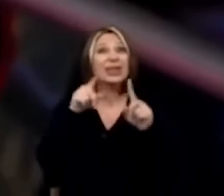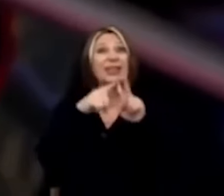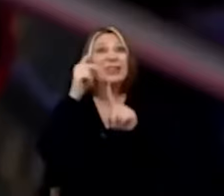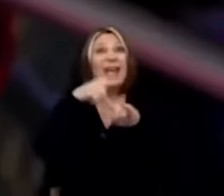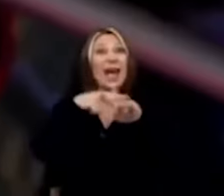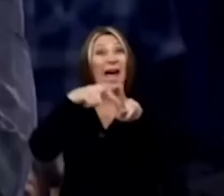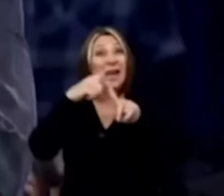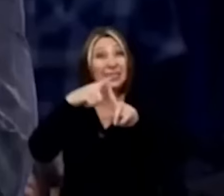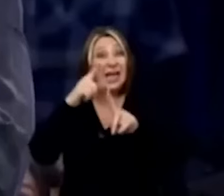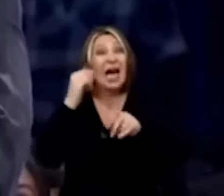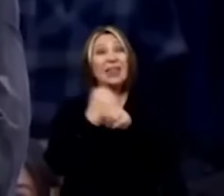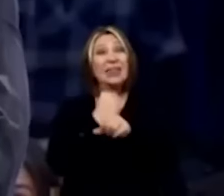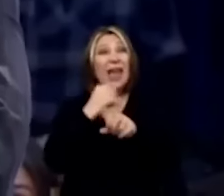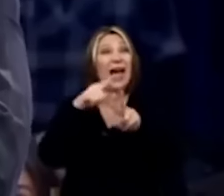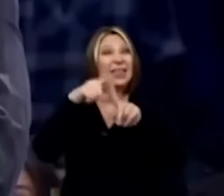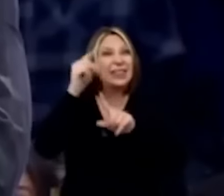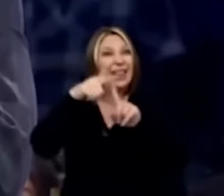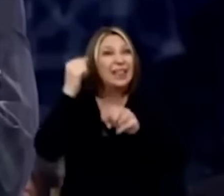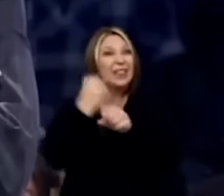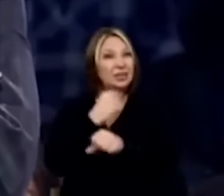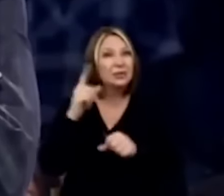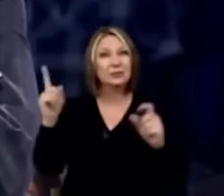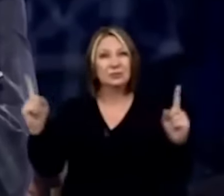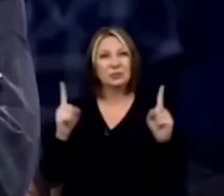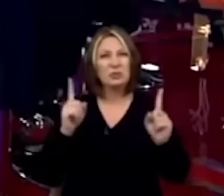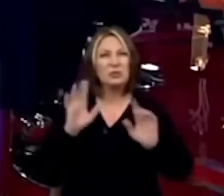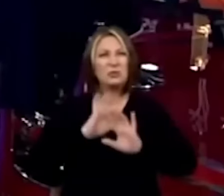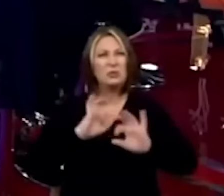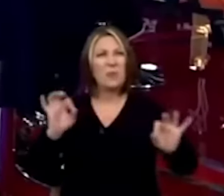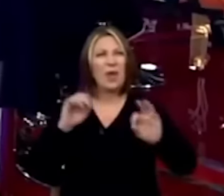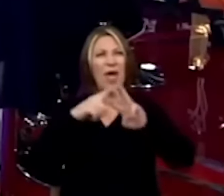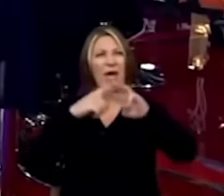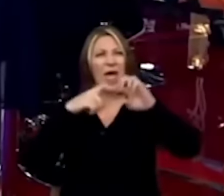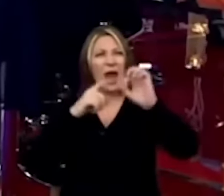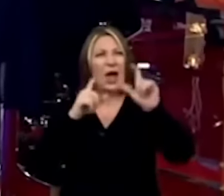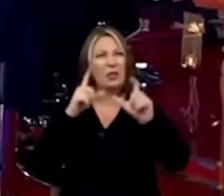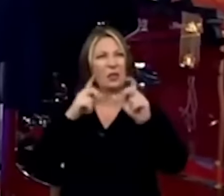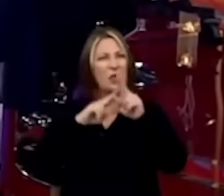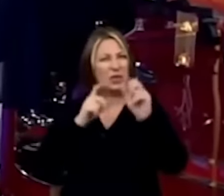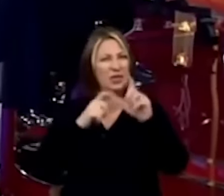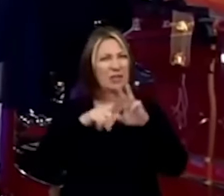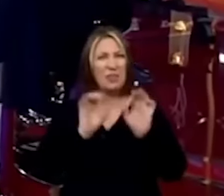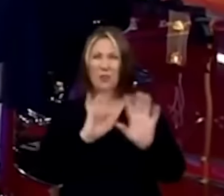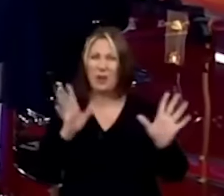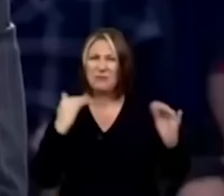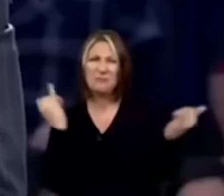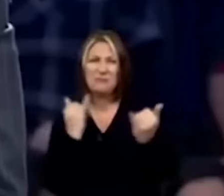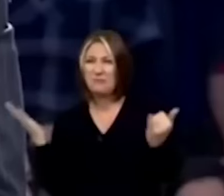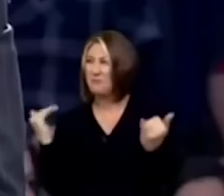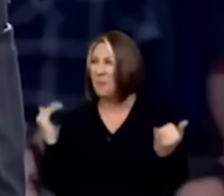yanıma alırım. Atilla Taş'ı diğer yanıma alırım. Ve şak Erol Köse falan böyle nefis nefis gider.